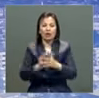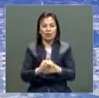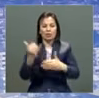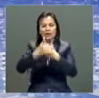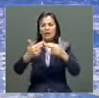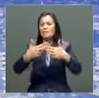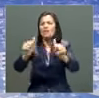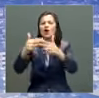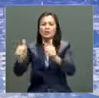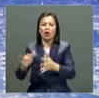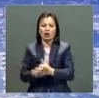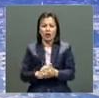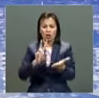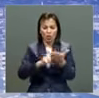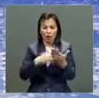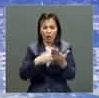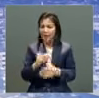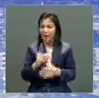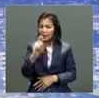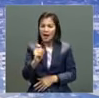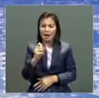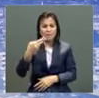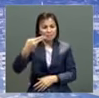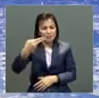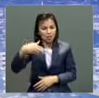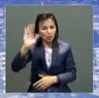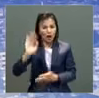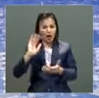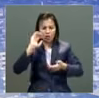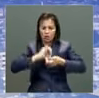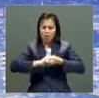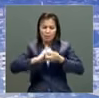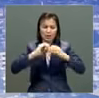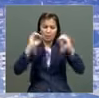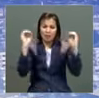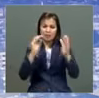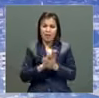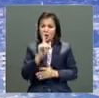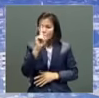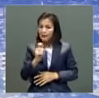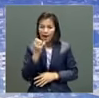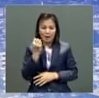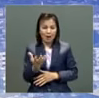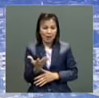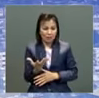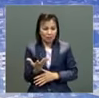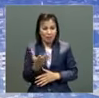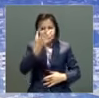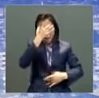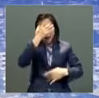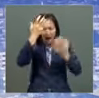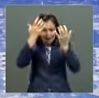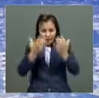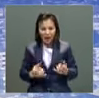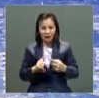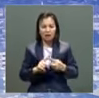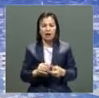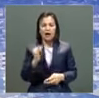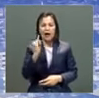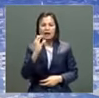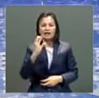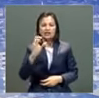ได้ครับถึงได้มีการตายไปกันเป็นหมื่นไม่ได้ร่วมมือกันถึงได้มีการเสียชีวิตกันเป็นจำนวนมากและป่วยหนักแล้วก็ ICU